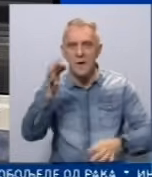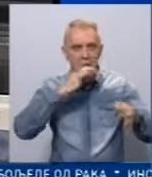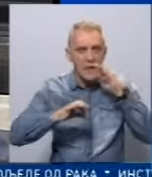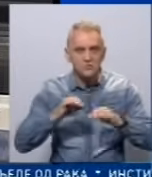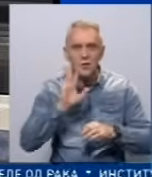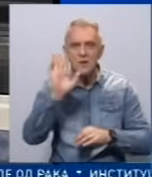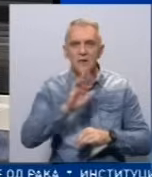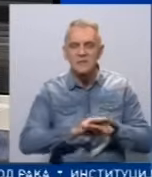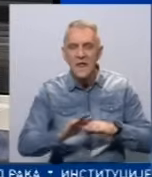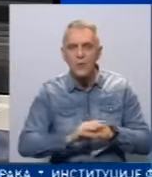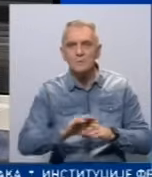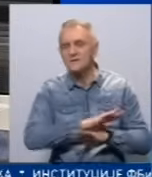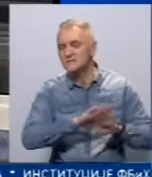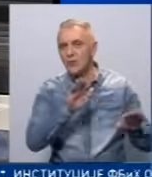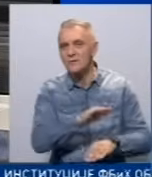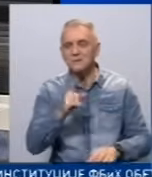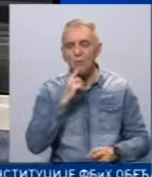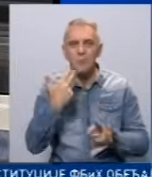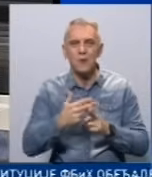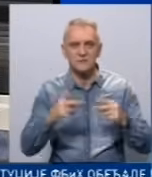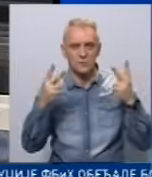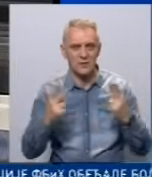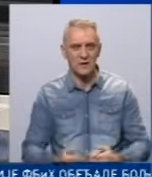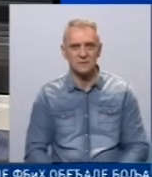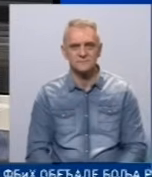njegom za svu djecu oboljelu od raka.